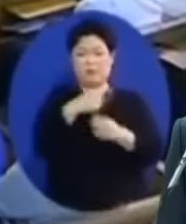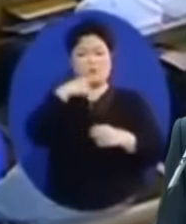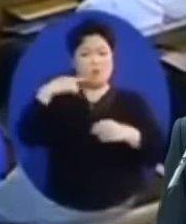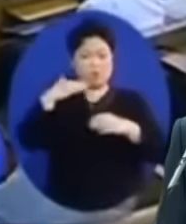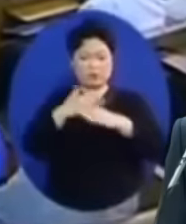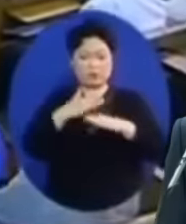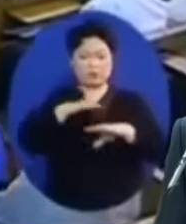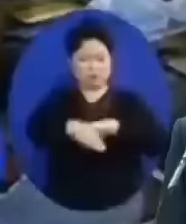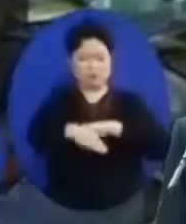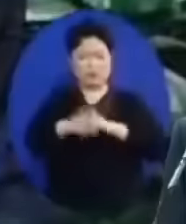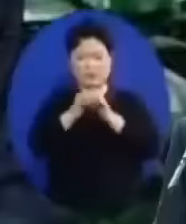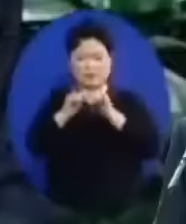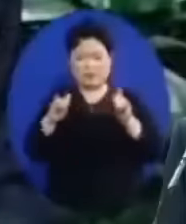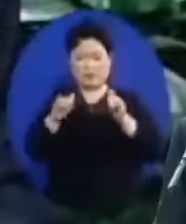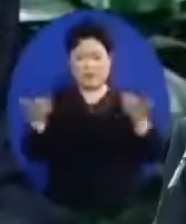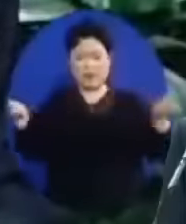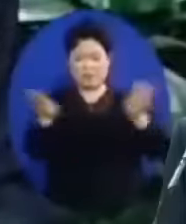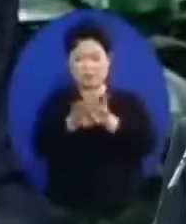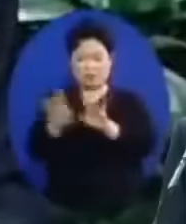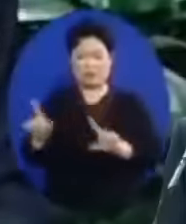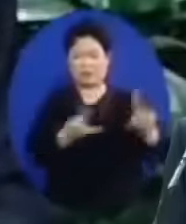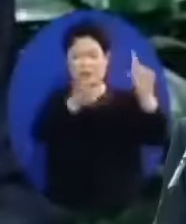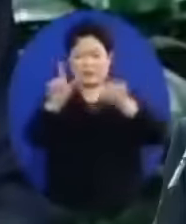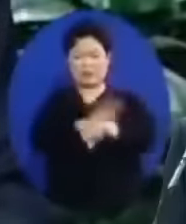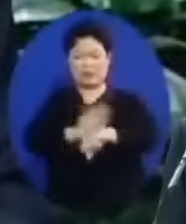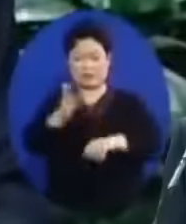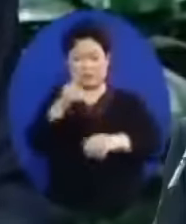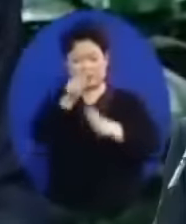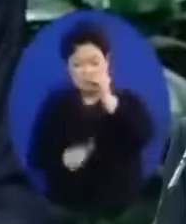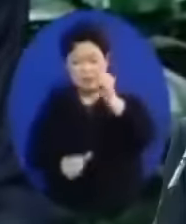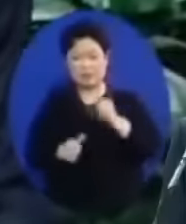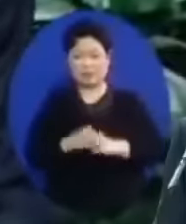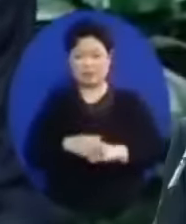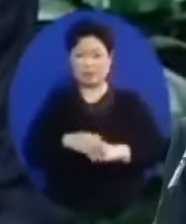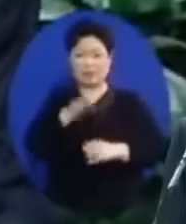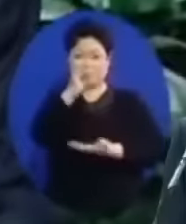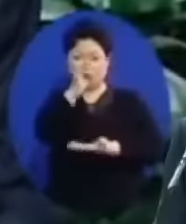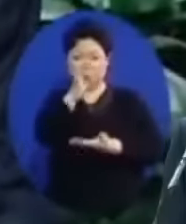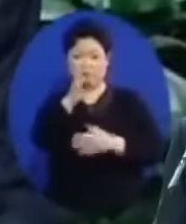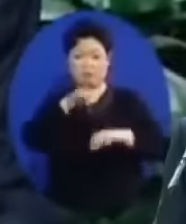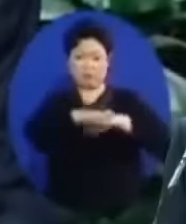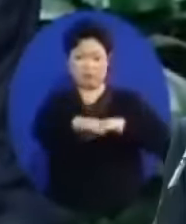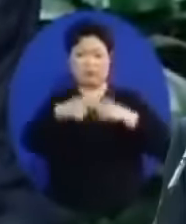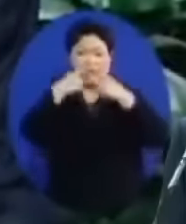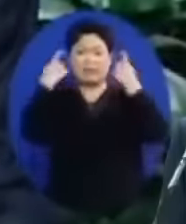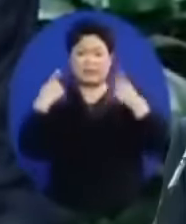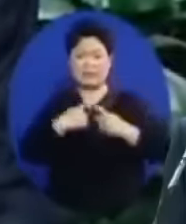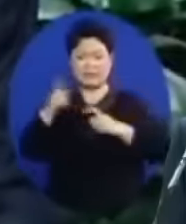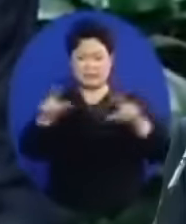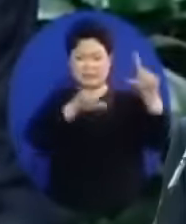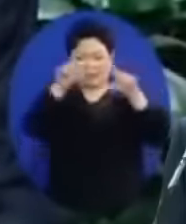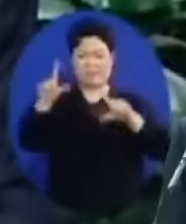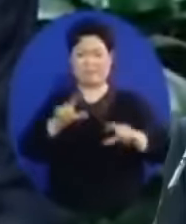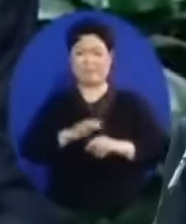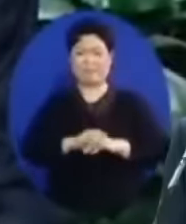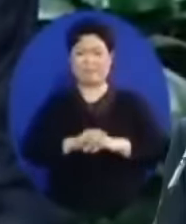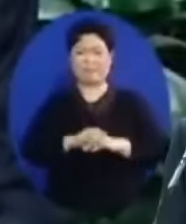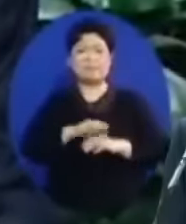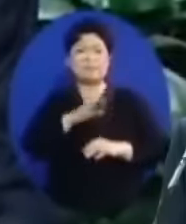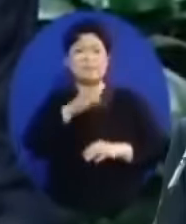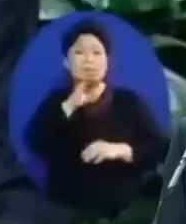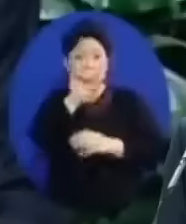공산주의가 인간을 평준화해서 잘 살게 하다가 실패했고 자본주의는 개인 자본 소유를